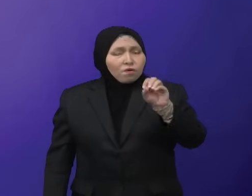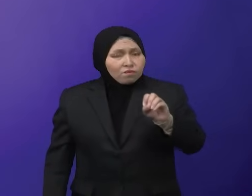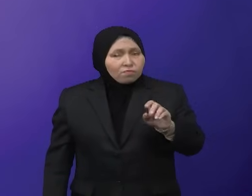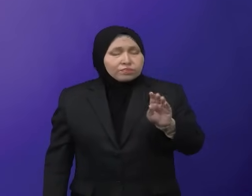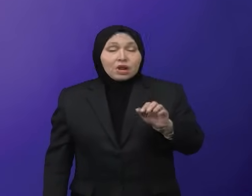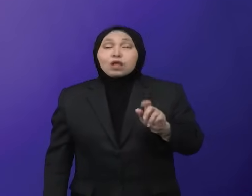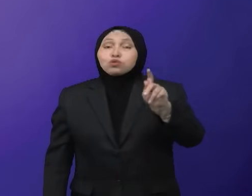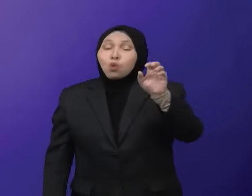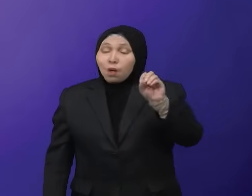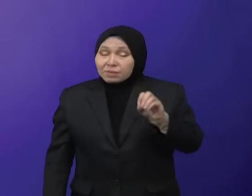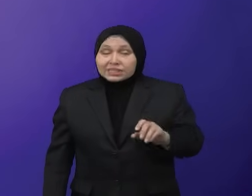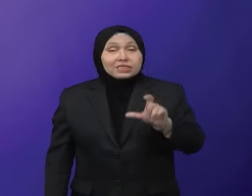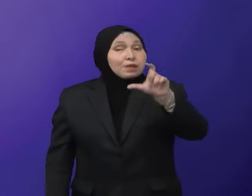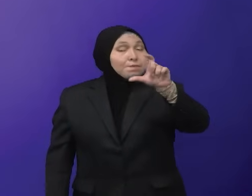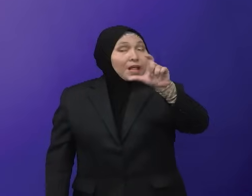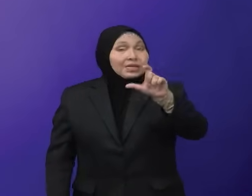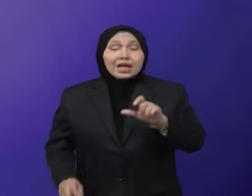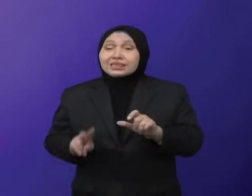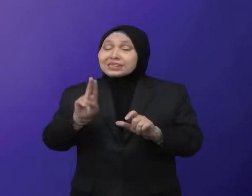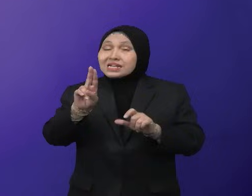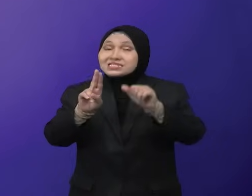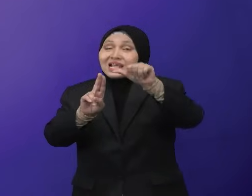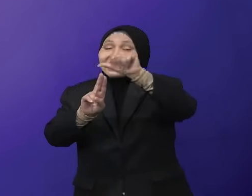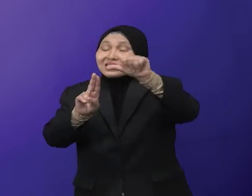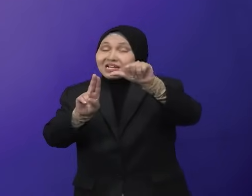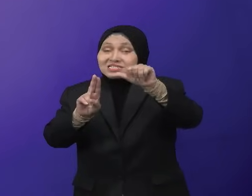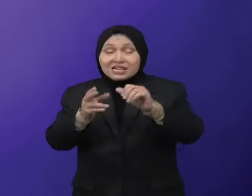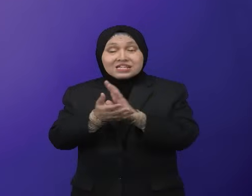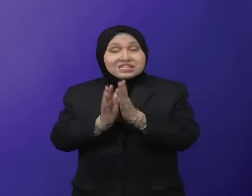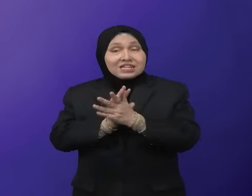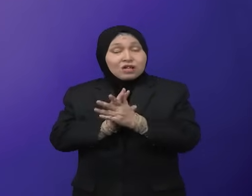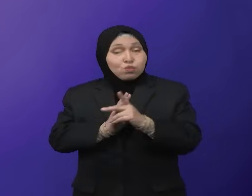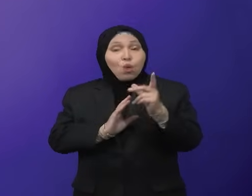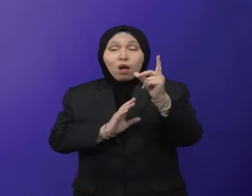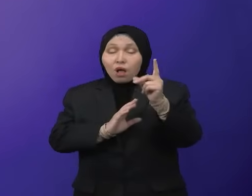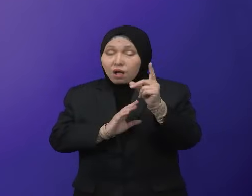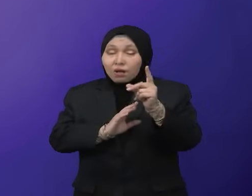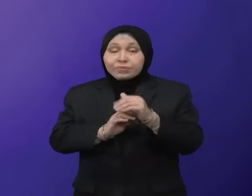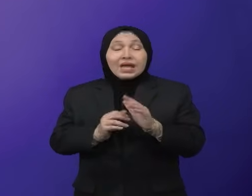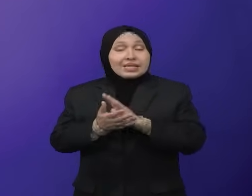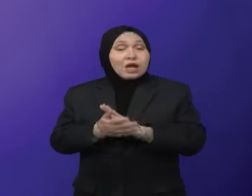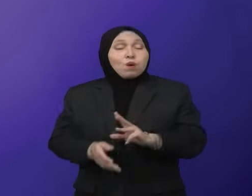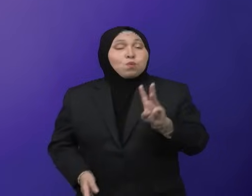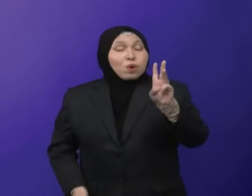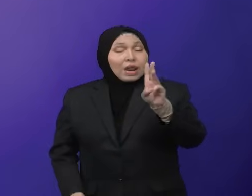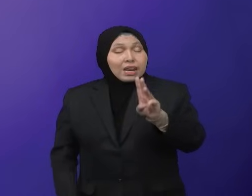tot, kita menebalkan ta yang berbaris di atas, dia akan jadi tot lah. Maka, wal